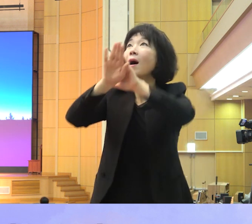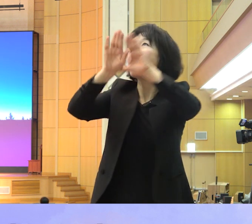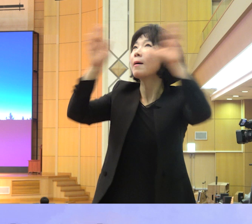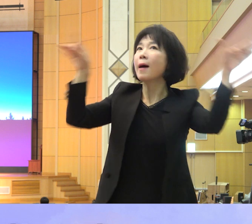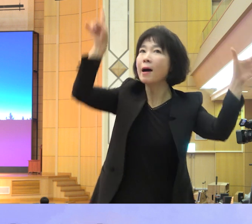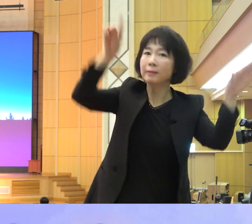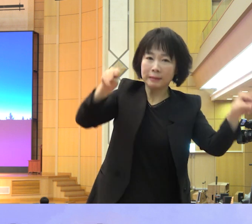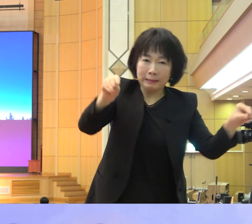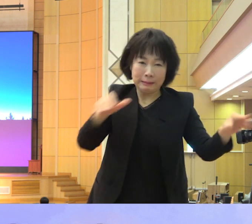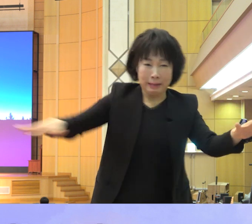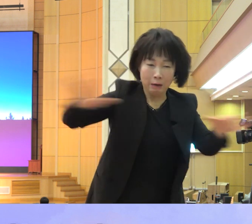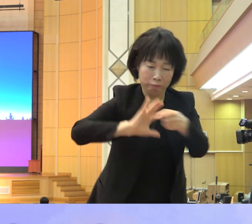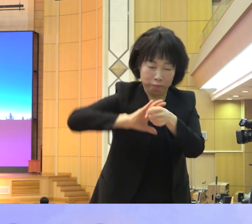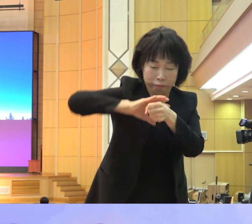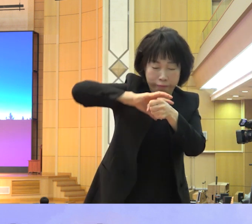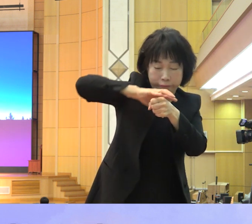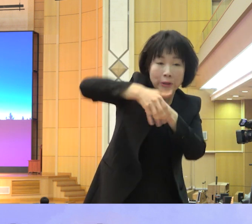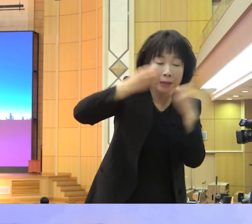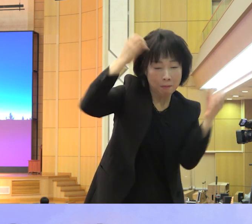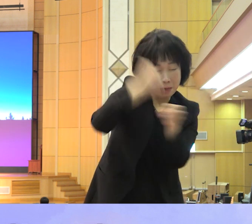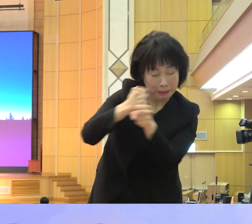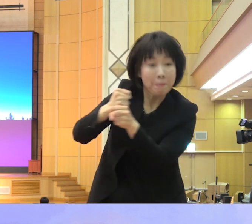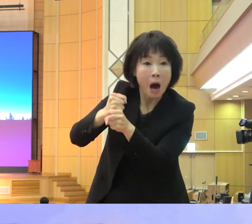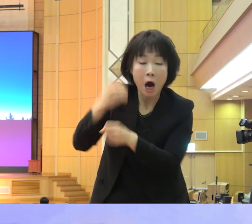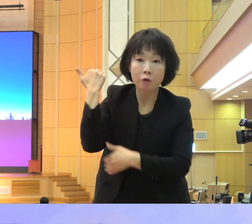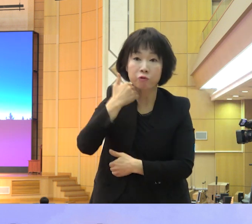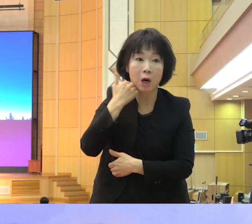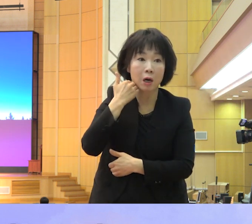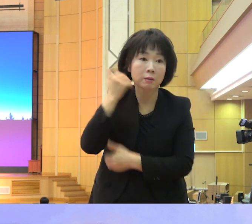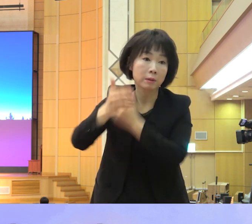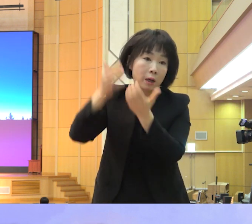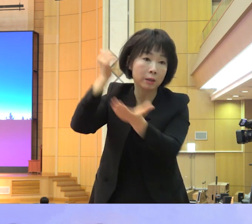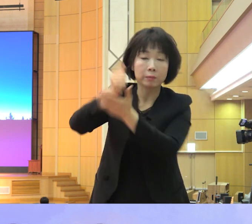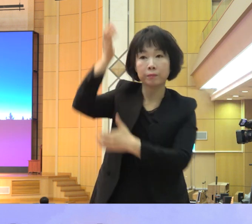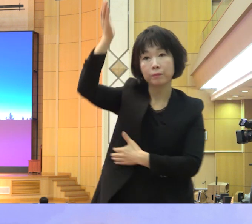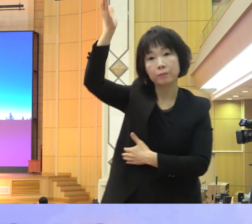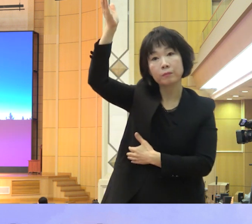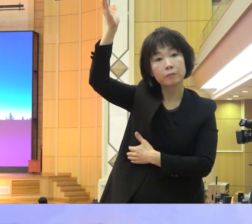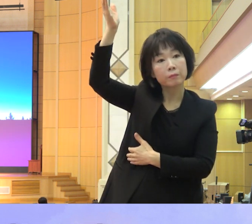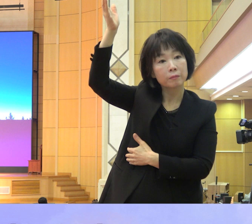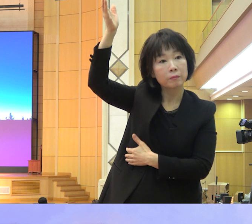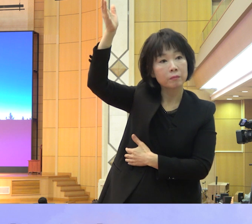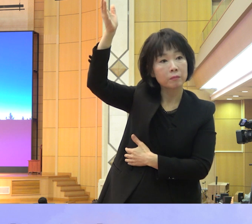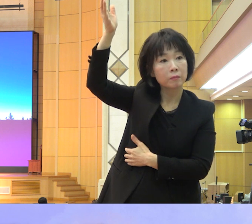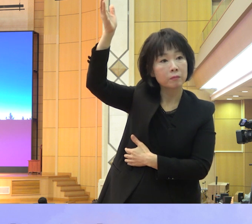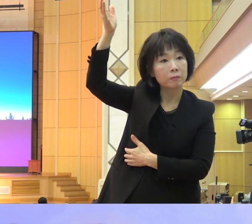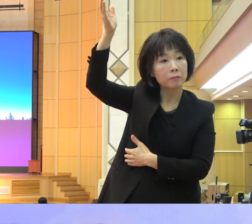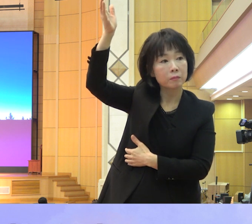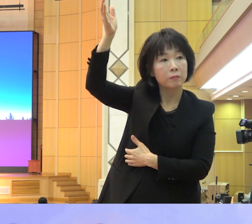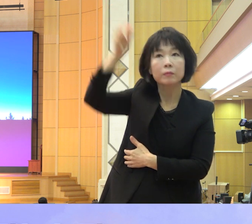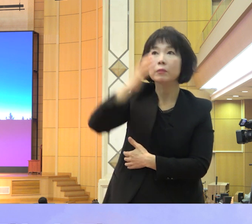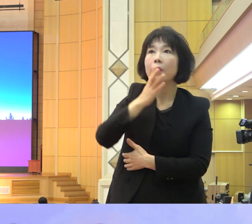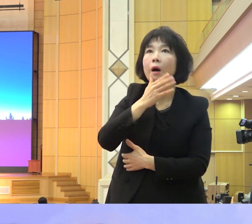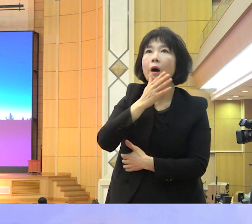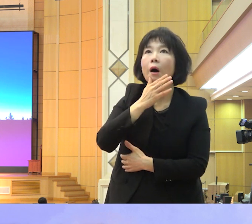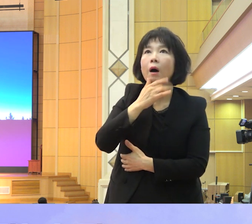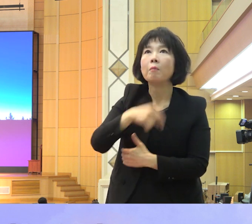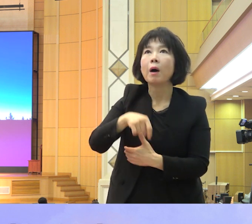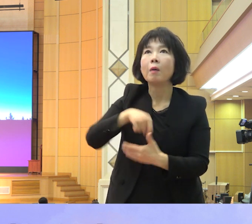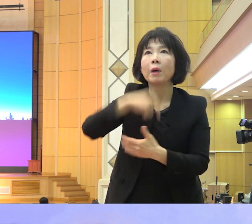하늘과 땅, 우주 만물을 창조했다는 말을 여러분이 어느 정도 마음에 느끼는지